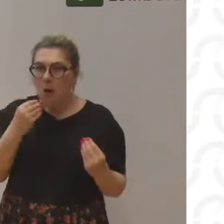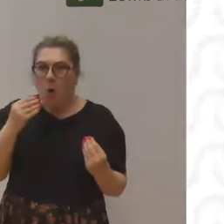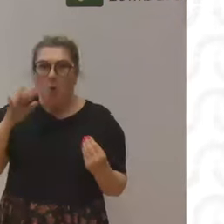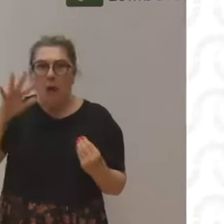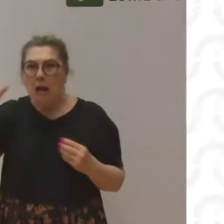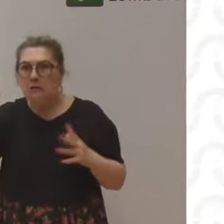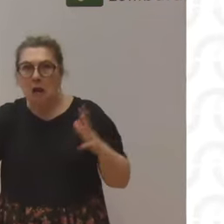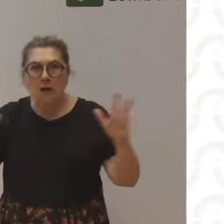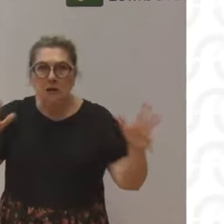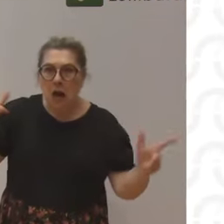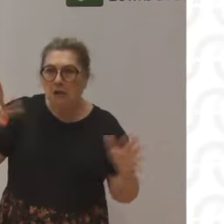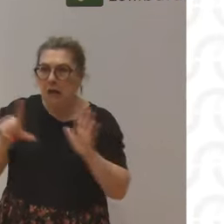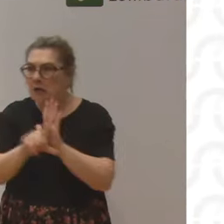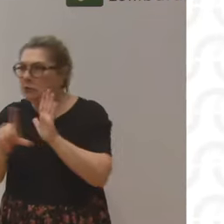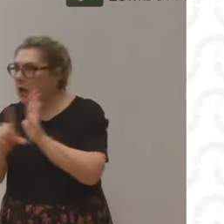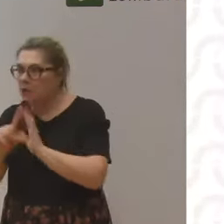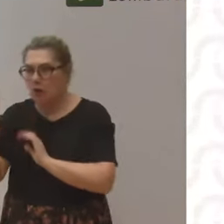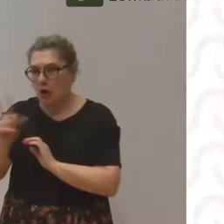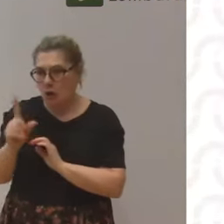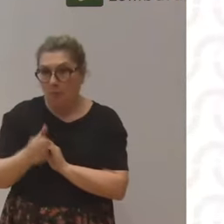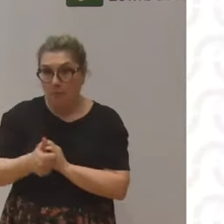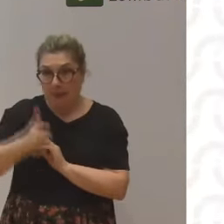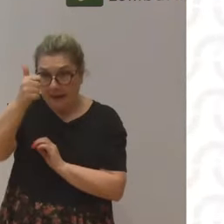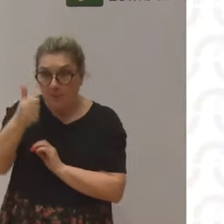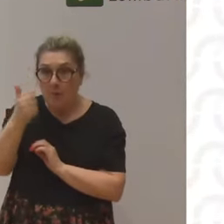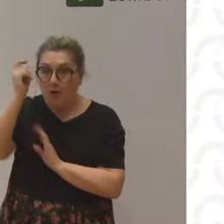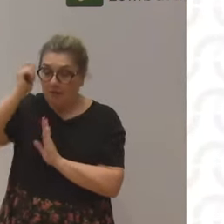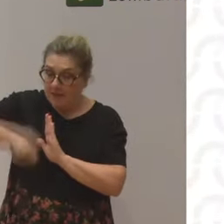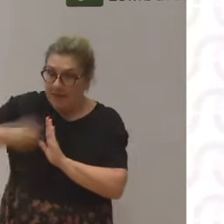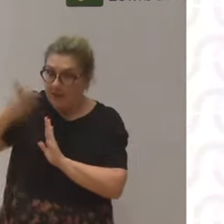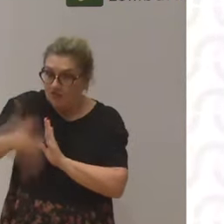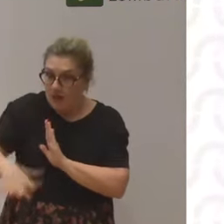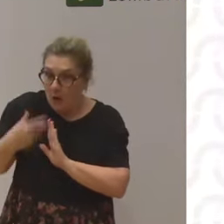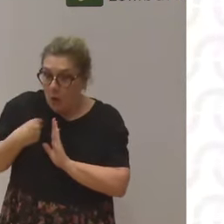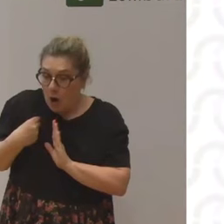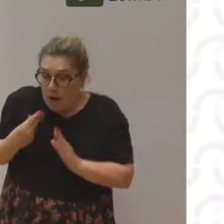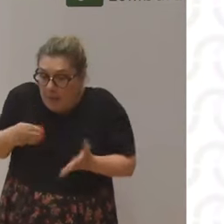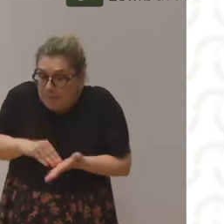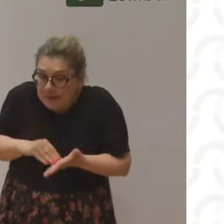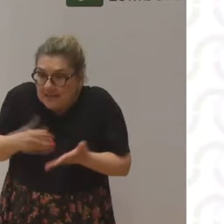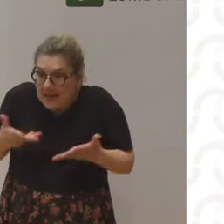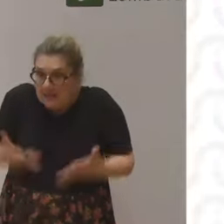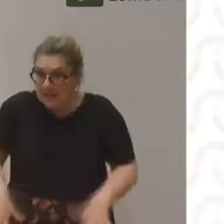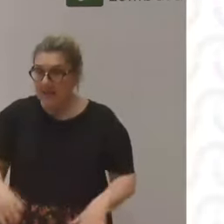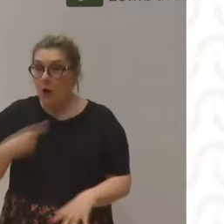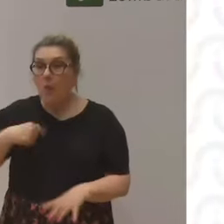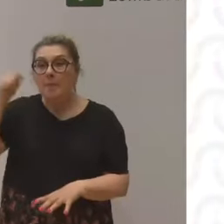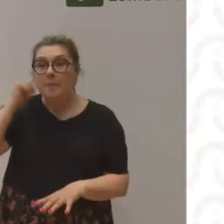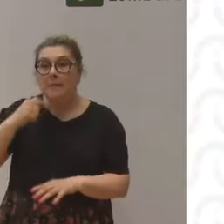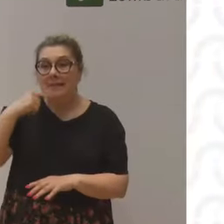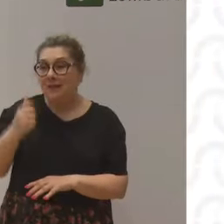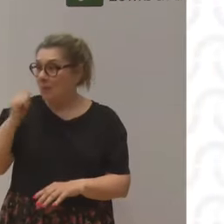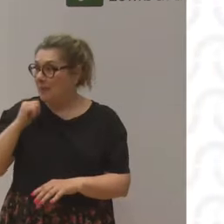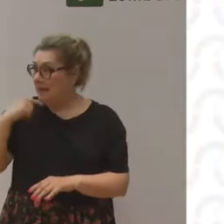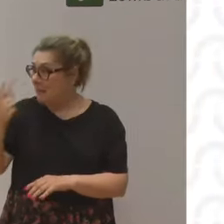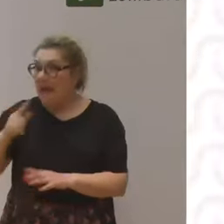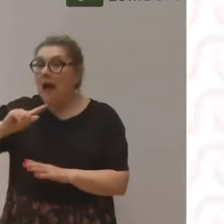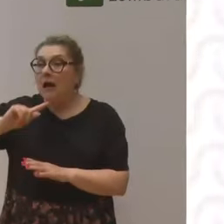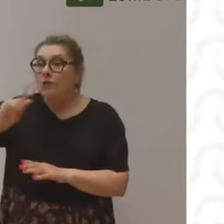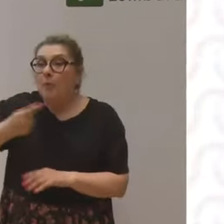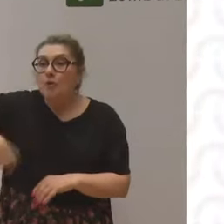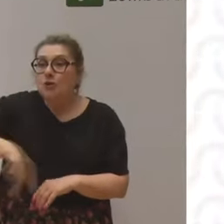strumenti di tipo legislativo, ma innanzitutto partendo da quello che c'è, dall'esistente, cioè, come è stato detto da chi mi ha preceduto, il dopo di noi